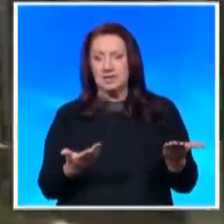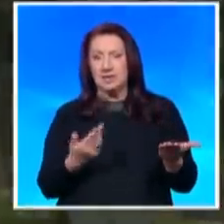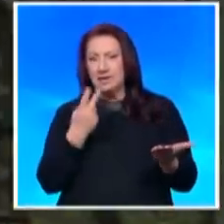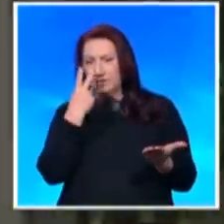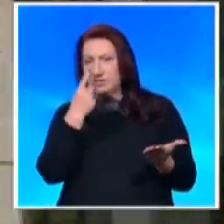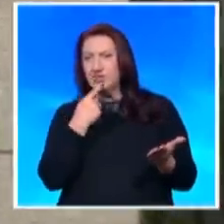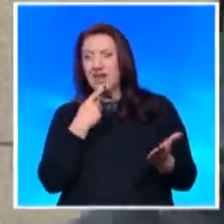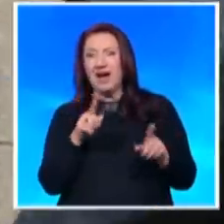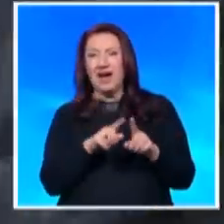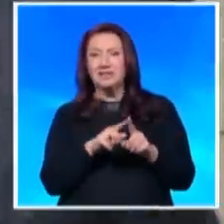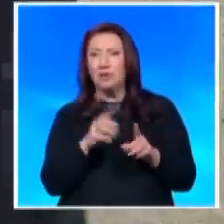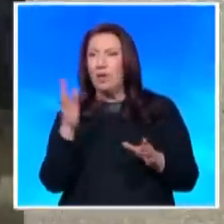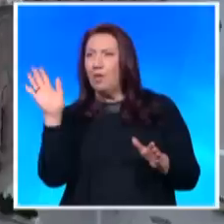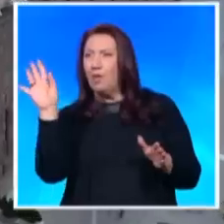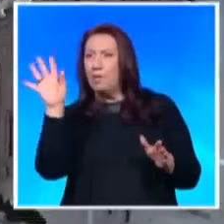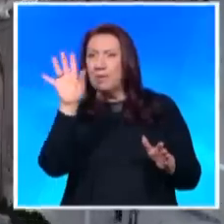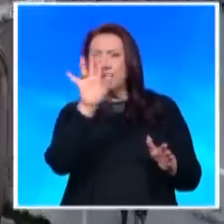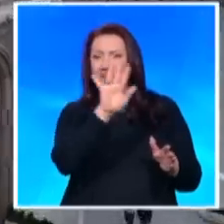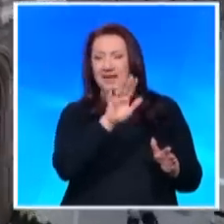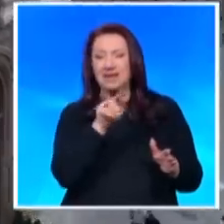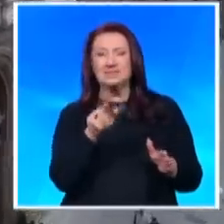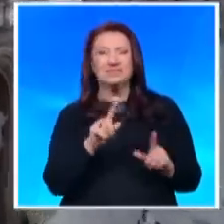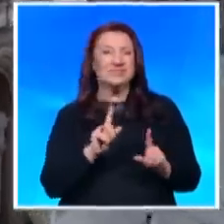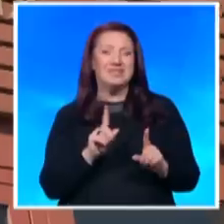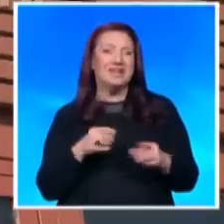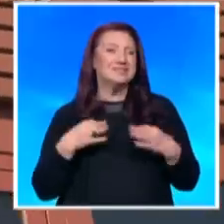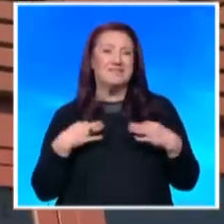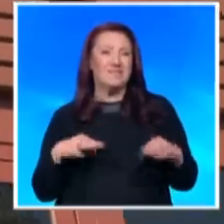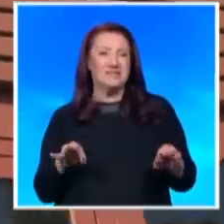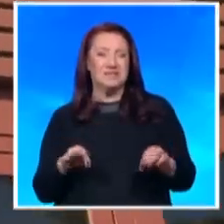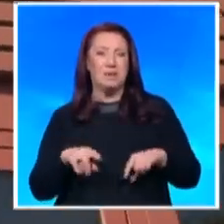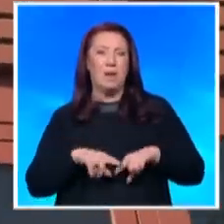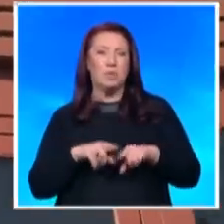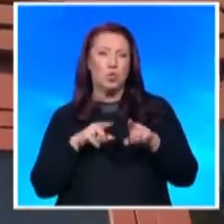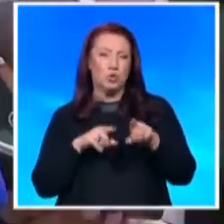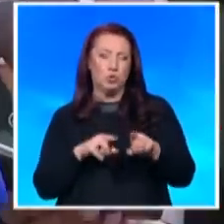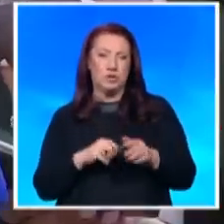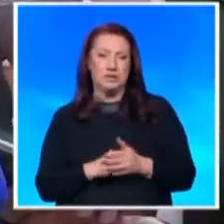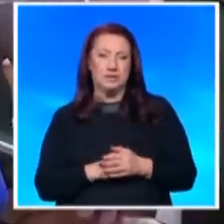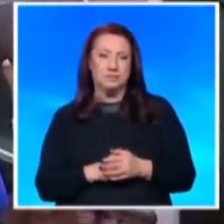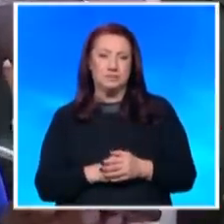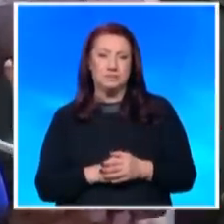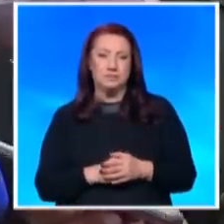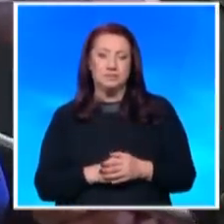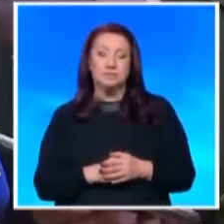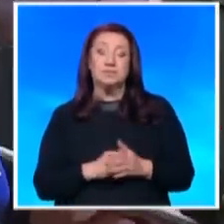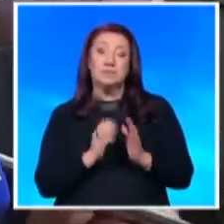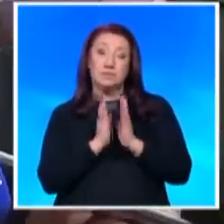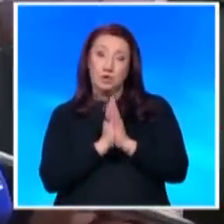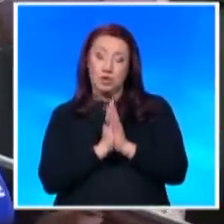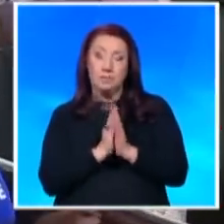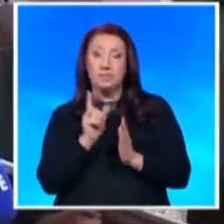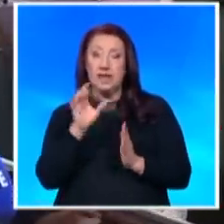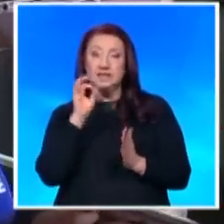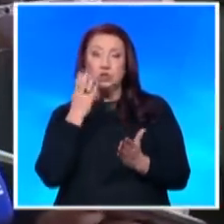се вижда всъщност колко независимо е прокуратурата. Два призива дойдоха от Дундуков 2. Тази оставка да не послужи